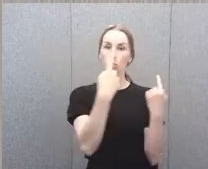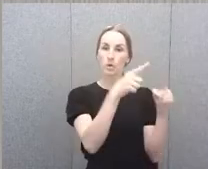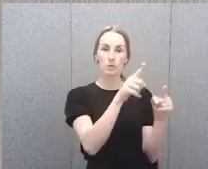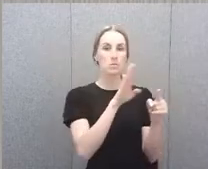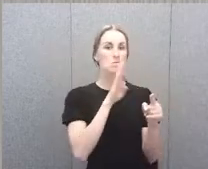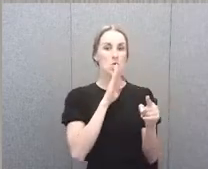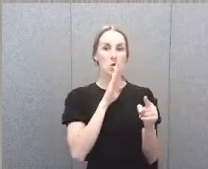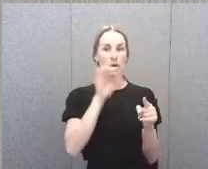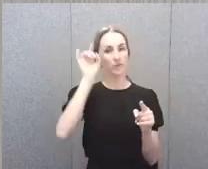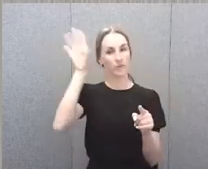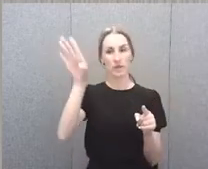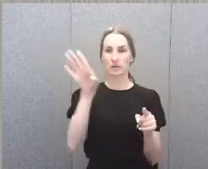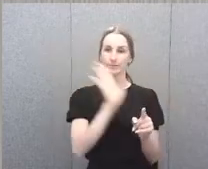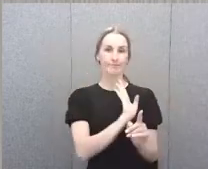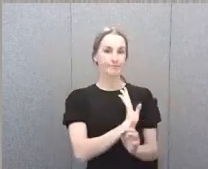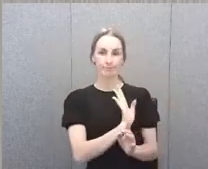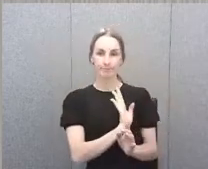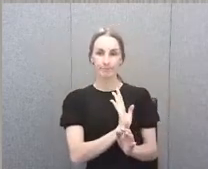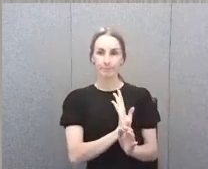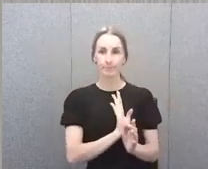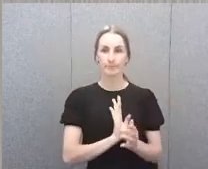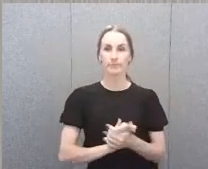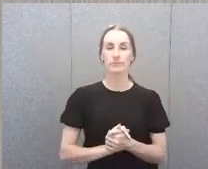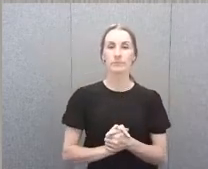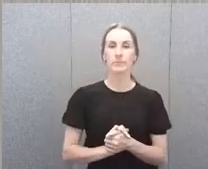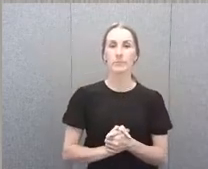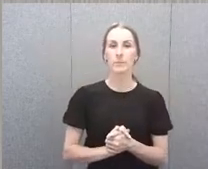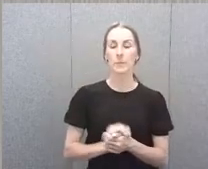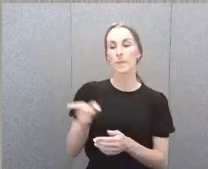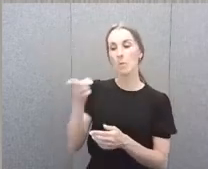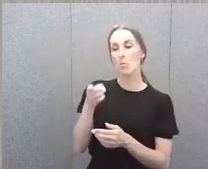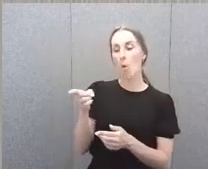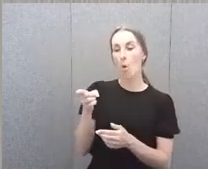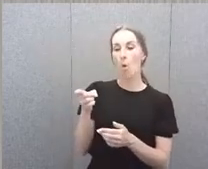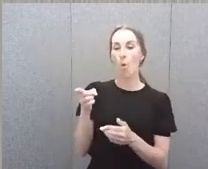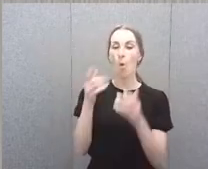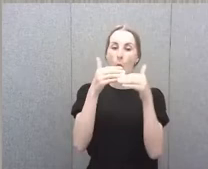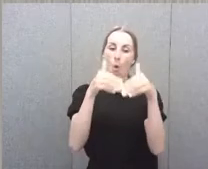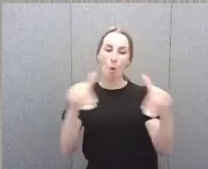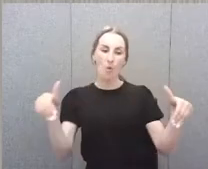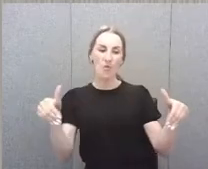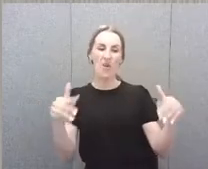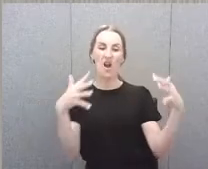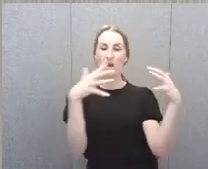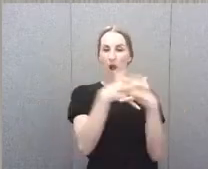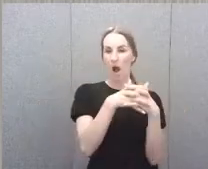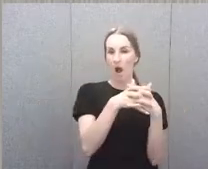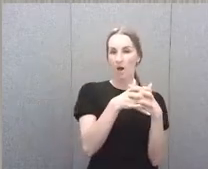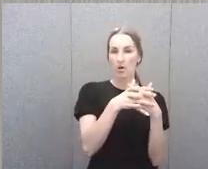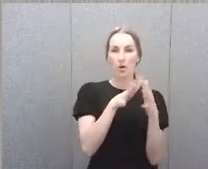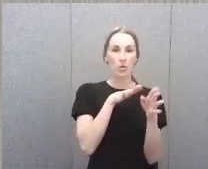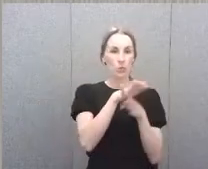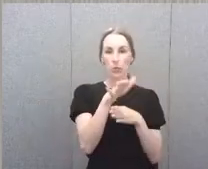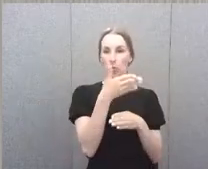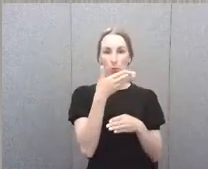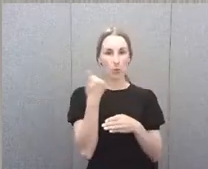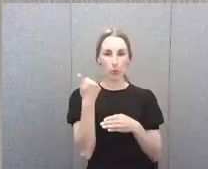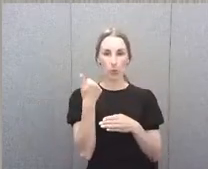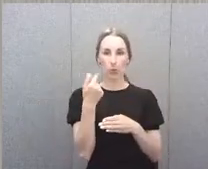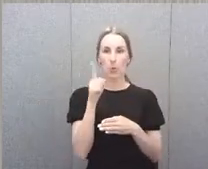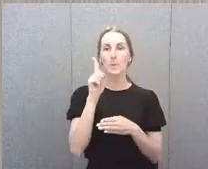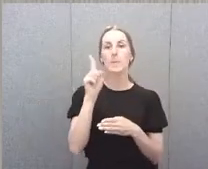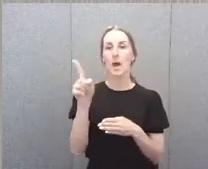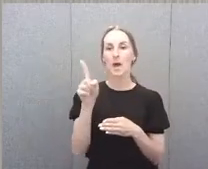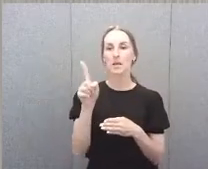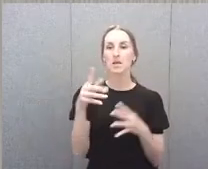Беларусь не в состоянии войны, но гражданская война там происходит, особенно со стороны гражданского сообщества.